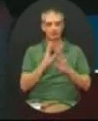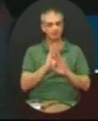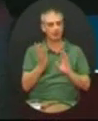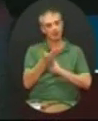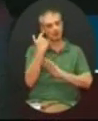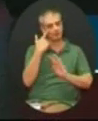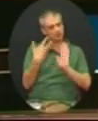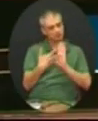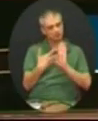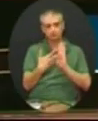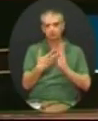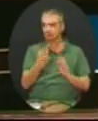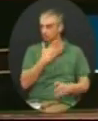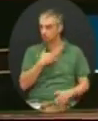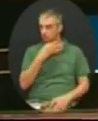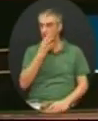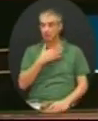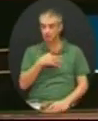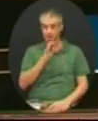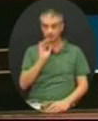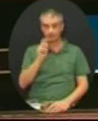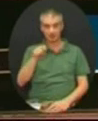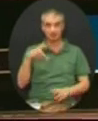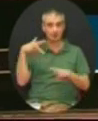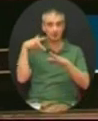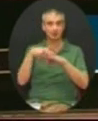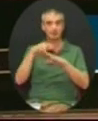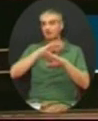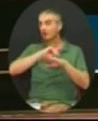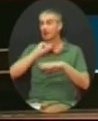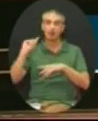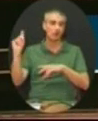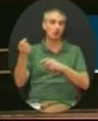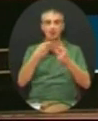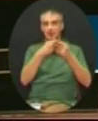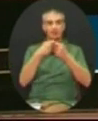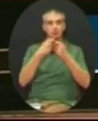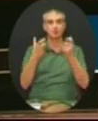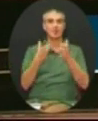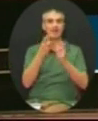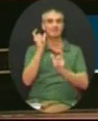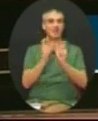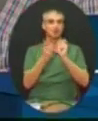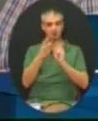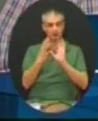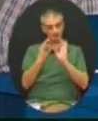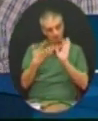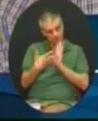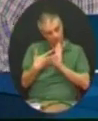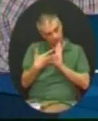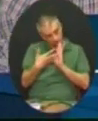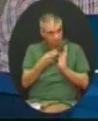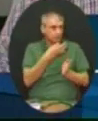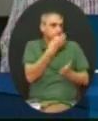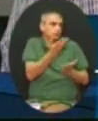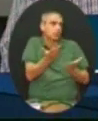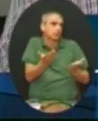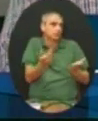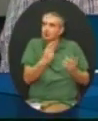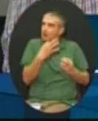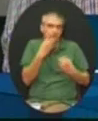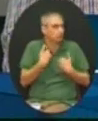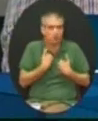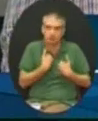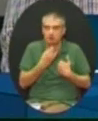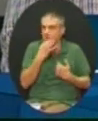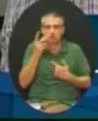שלפני כן יבחנו. השאלה אם אתה רוצה שהכנסת באמת תתערב פה בכל ארגוני החברה האזרחית ותתחיל... אתה חוזר לשאלה לגופה, אבל זו לא השאלה שלי,